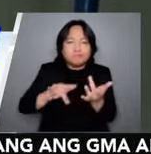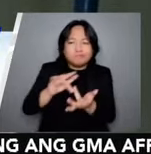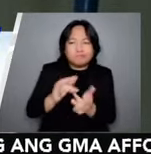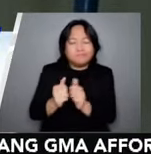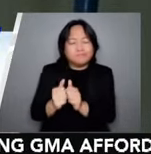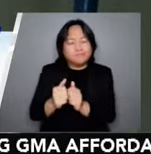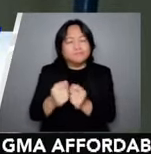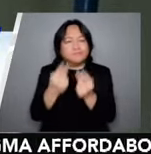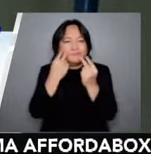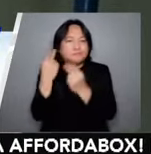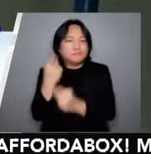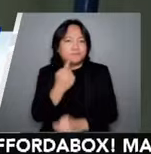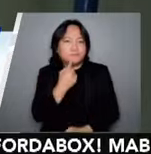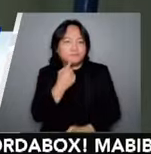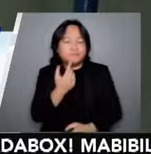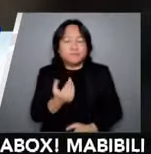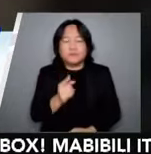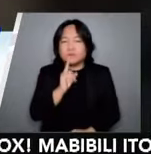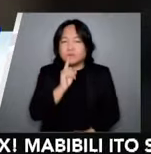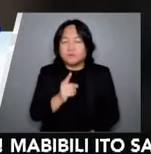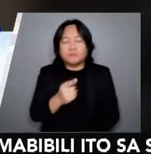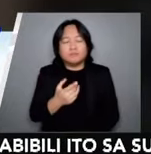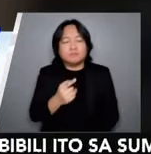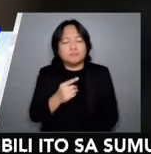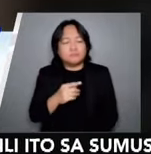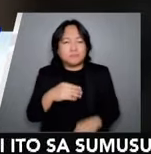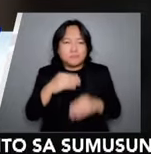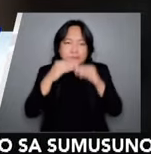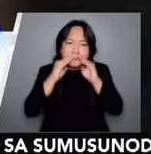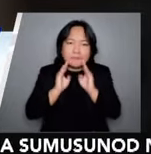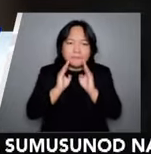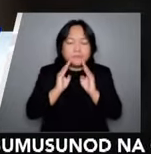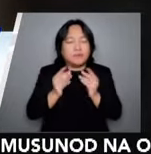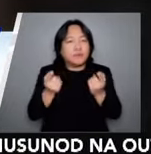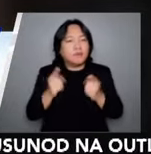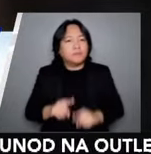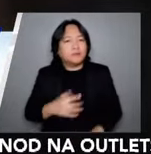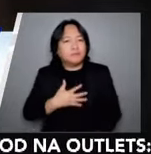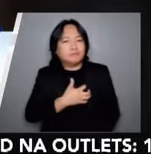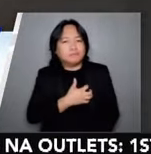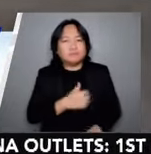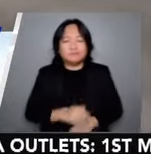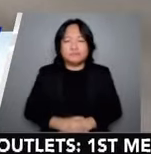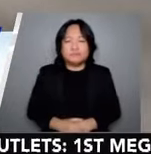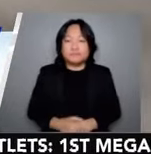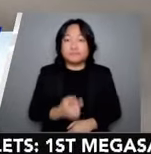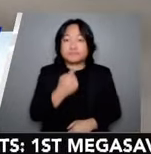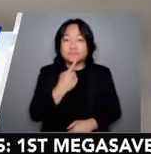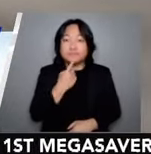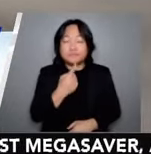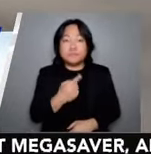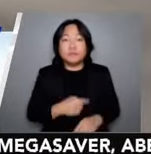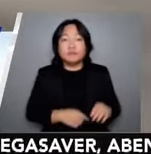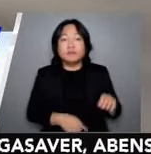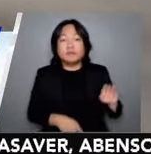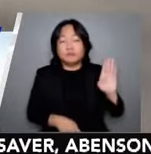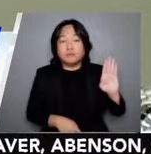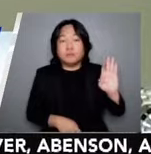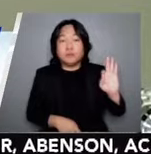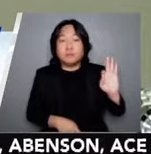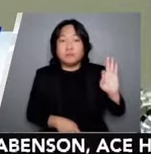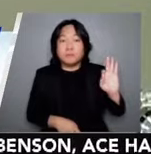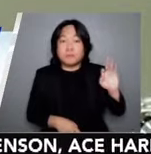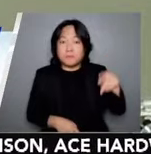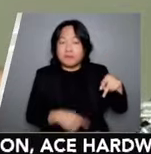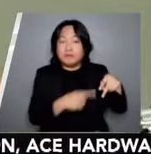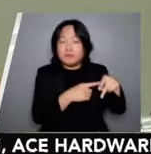Kaya nakakalungkot na nangyari sa kanya to. Tiniyak ng Bureau of Fire Protection National Capital Region na magpapabot sila ng tulong para sa nasawing kasamahan. Yun